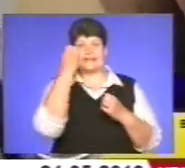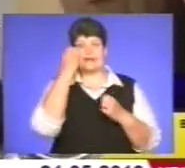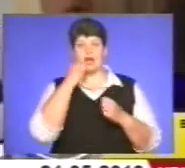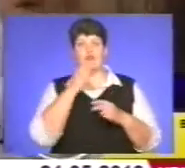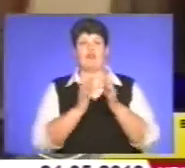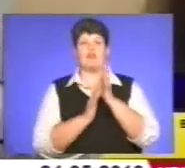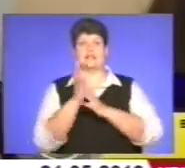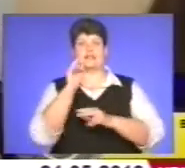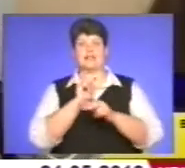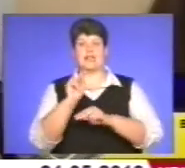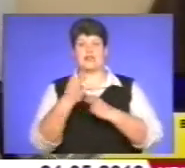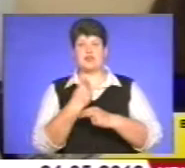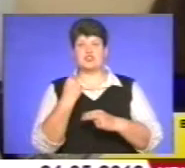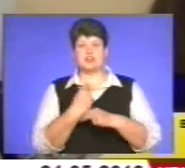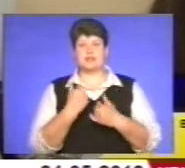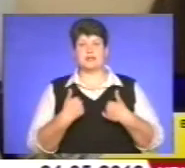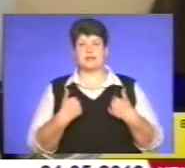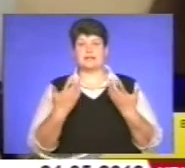навчила таке боротьбу, яке мені зараз.